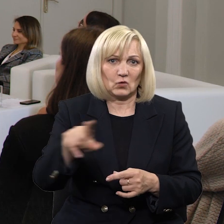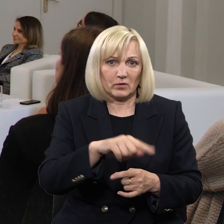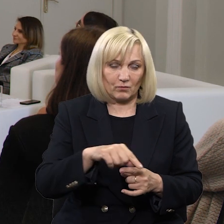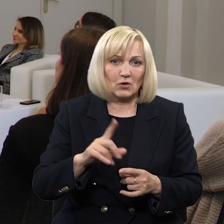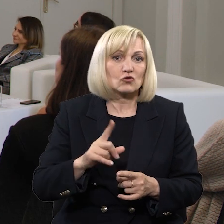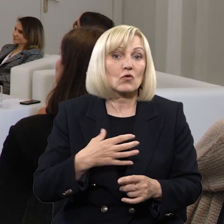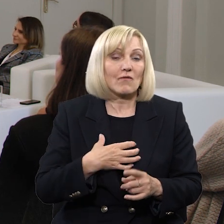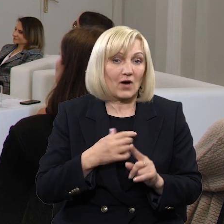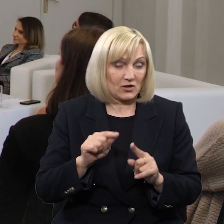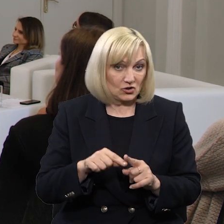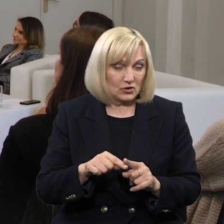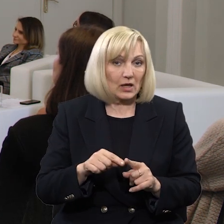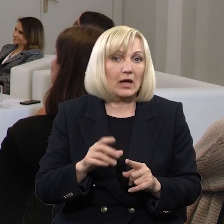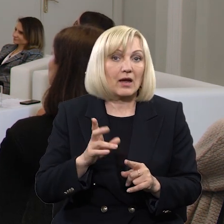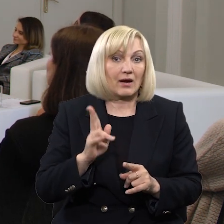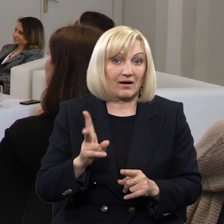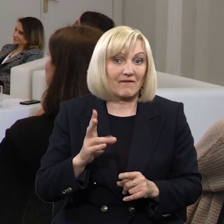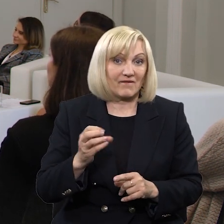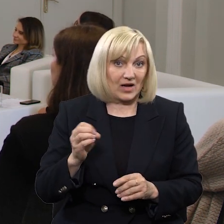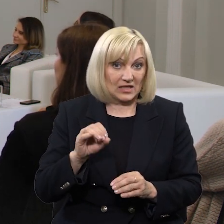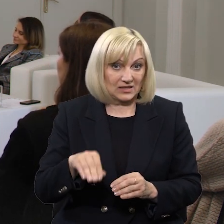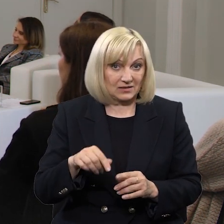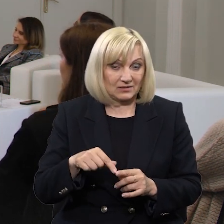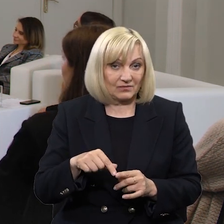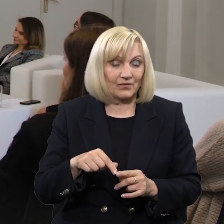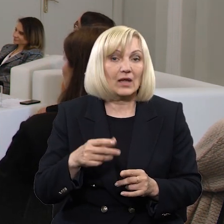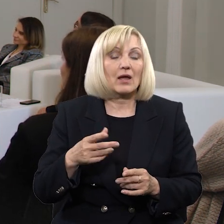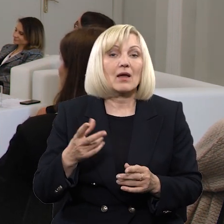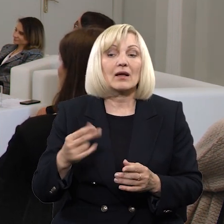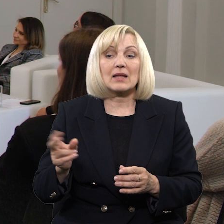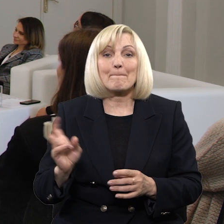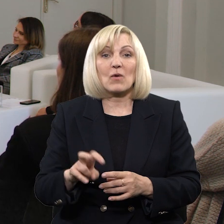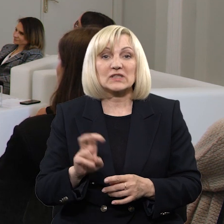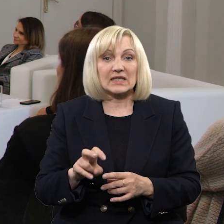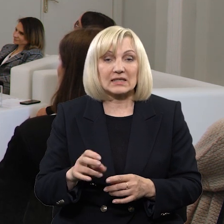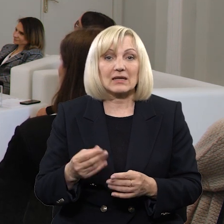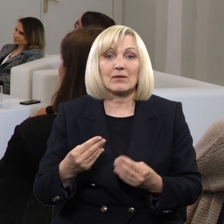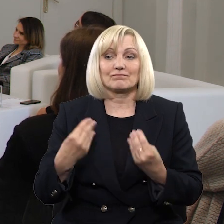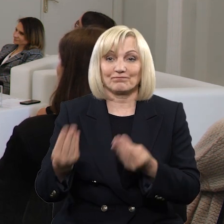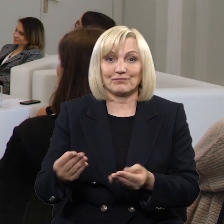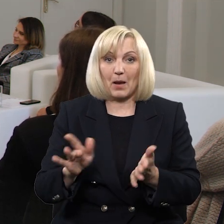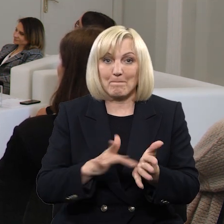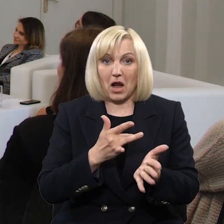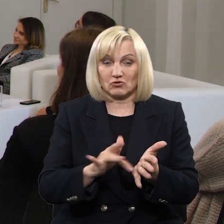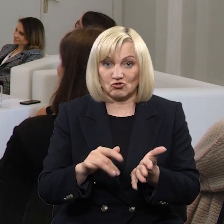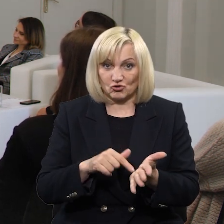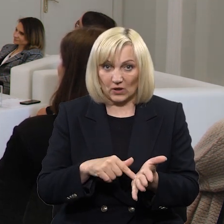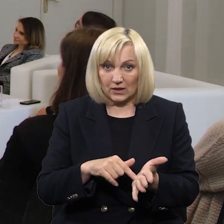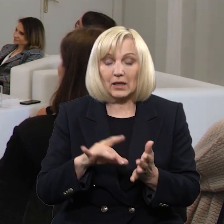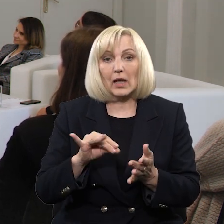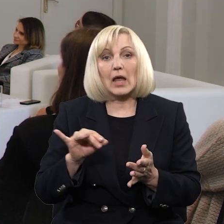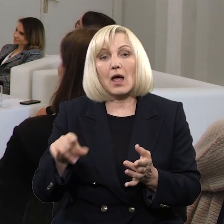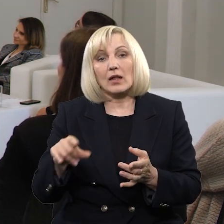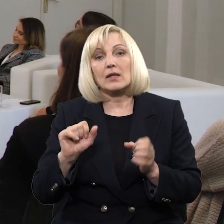что крайне важно квест в котором посетители получали планшеты и